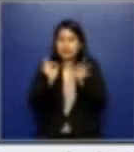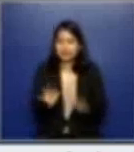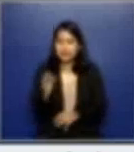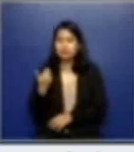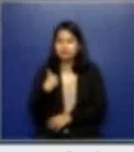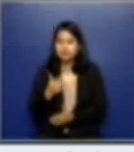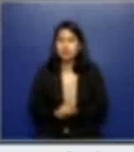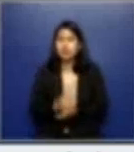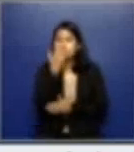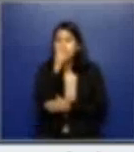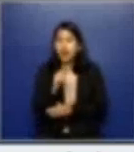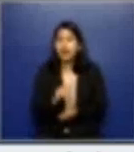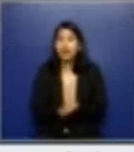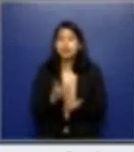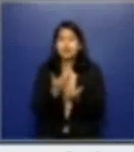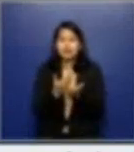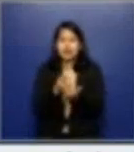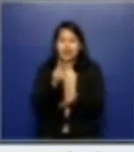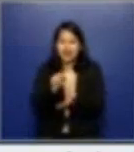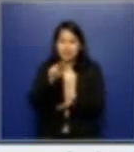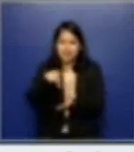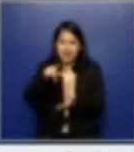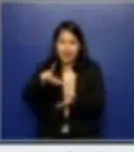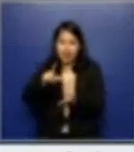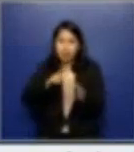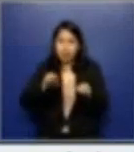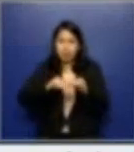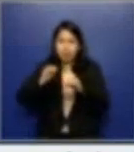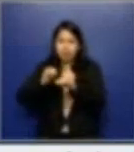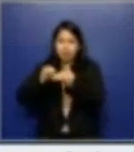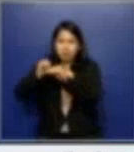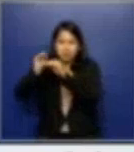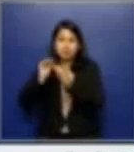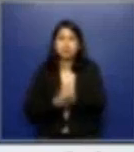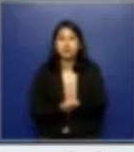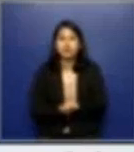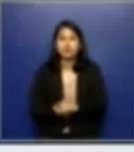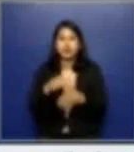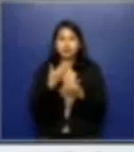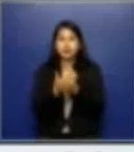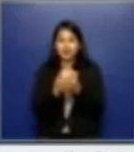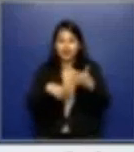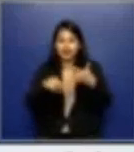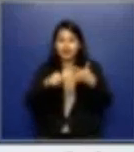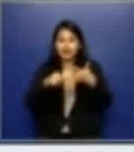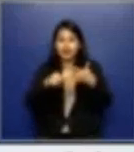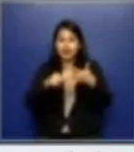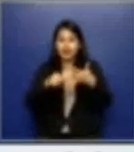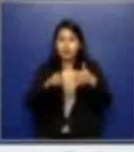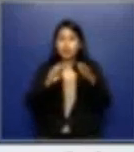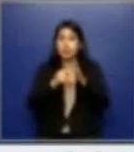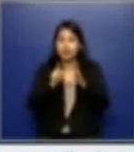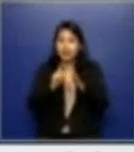ะไรครับก็ลูกหนี้นี่ NPL มันเยอะขึ้นเยอะขึ้นเยอะขึ้นเนี่ยเพราะฉะนั้นหนี้ตัวที่4เป็นลูกระนาดตัวที่4ก็คือห